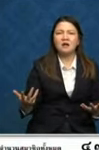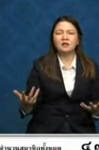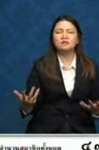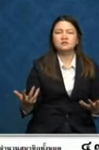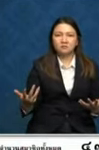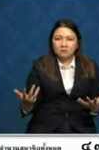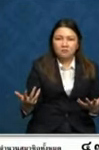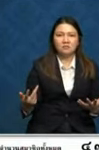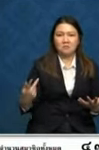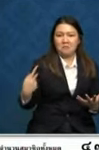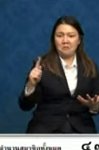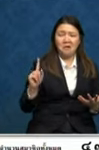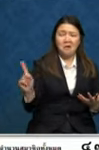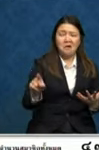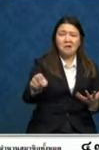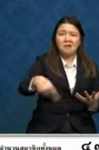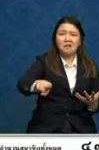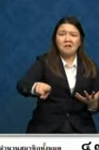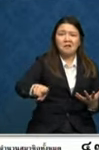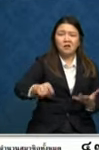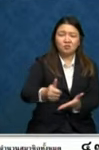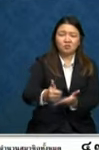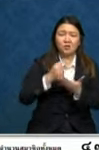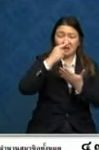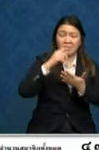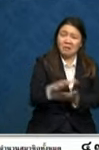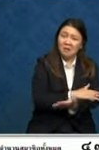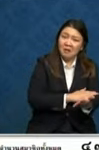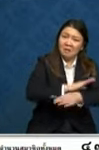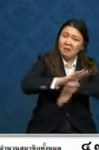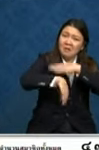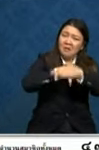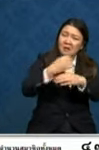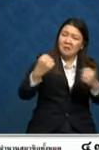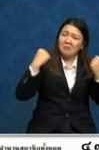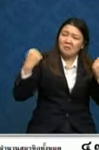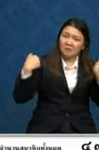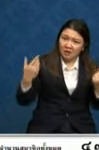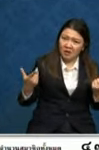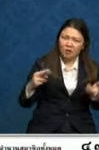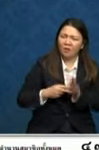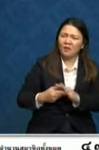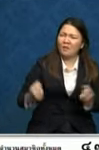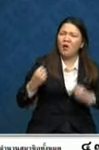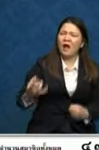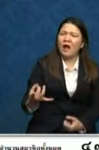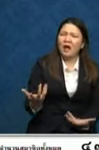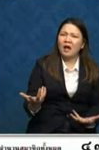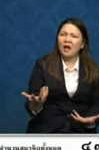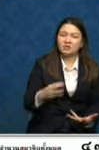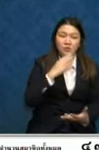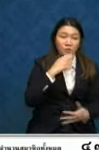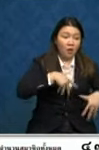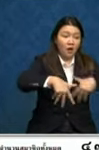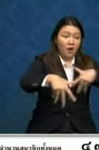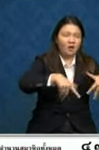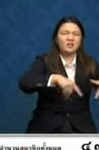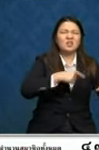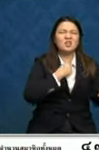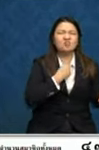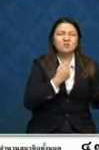มีไว้แล้วทำให้บ้านเมืองมันดีขึ้นความมั่นคงอะไรความมั่นคงถ้าชาวบ้านยังหิวกว่าหิ